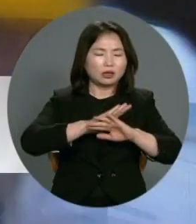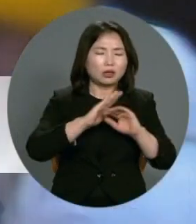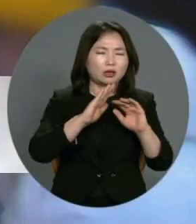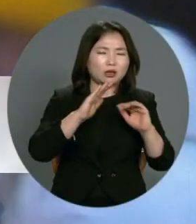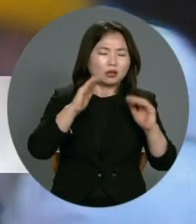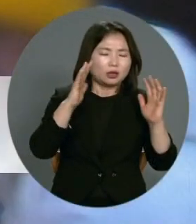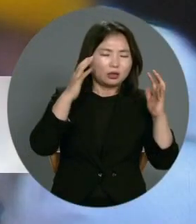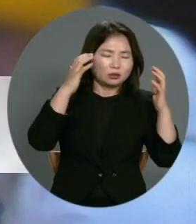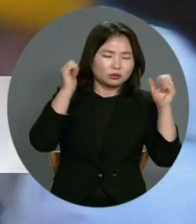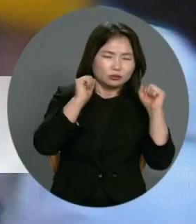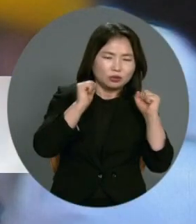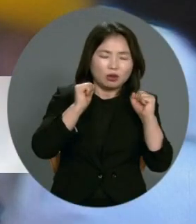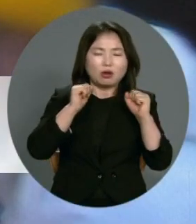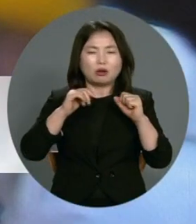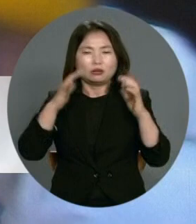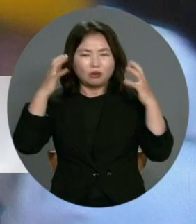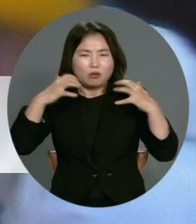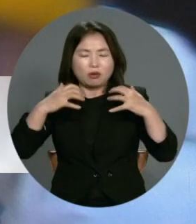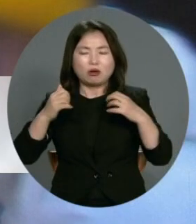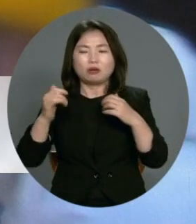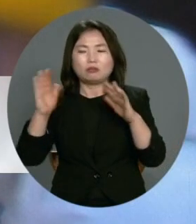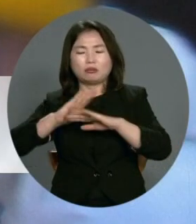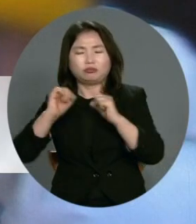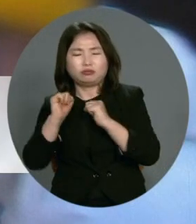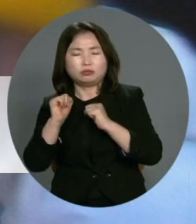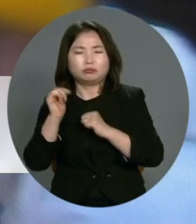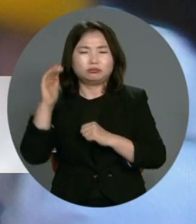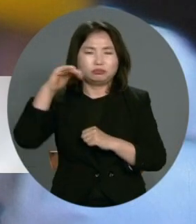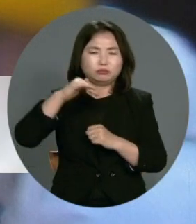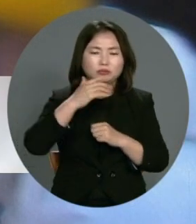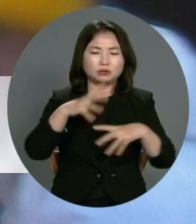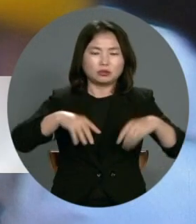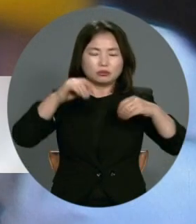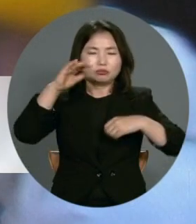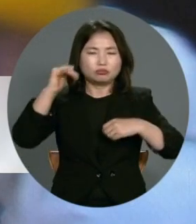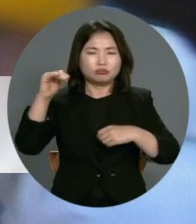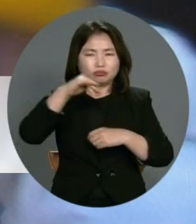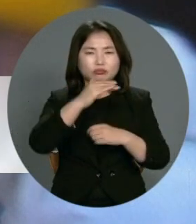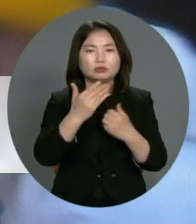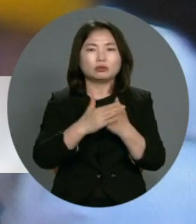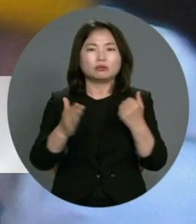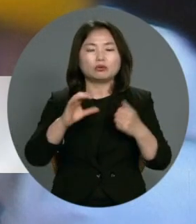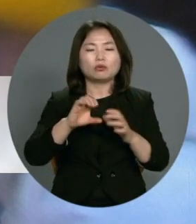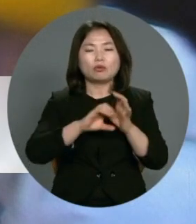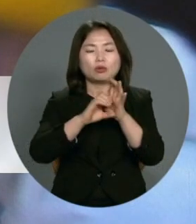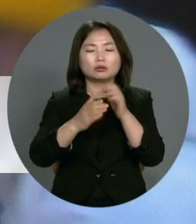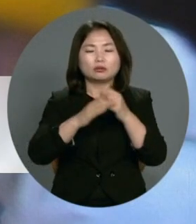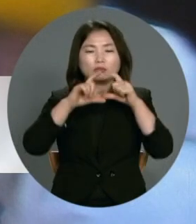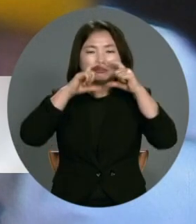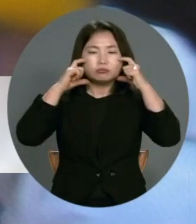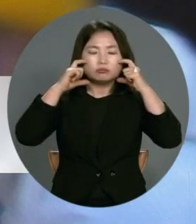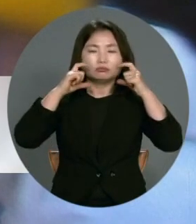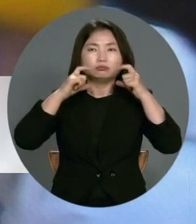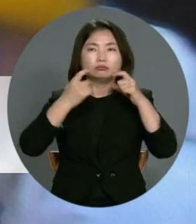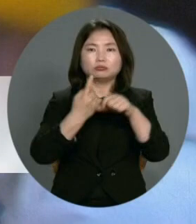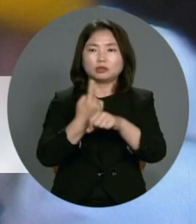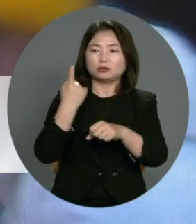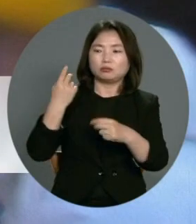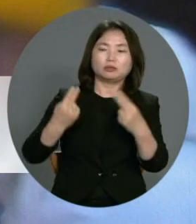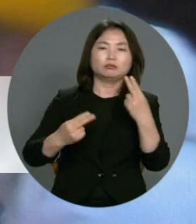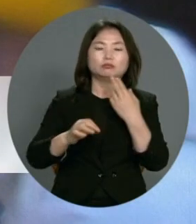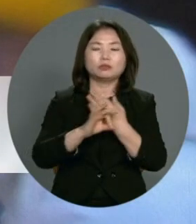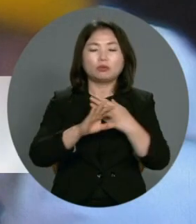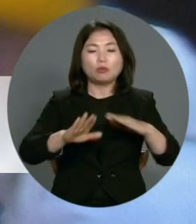추웠다, 오락가락하는 큰 기온차이다, 건조한 날씨 때문입니다. 코로나19로 마스크 착용이 의무화됐던 지난해와